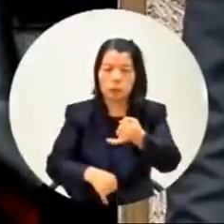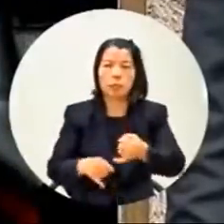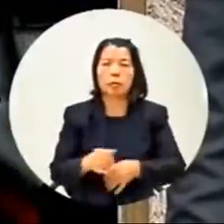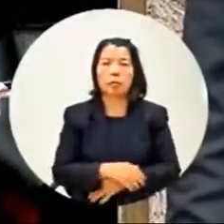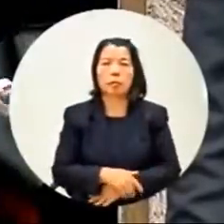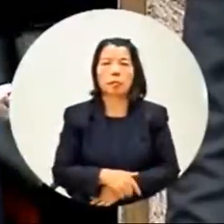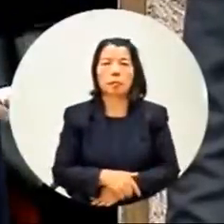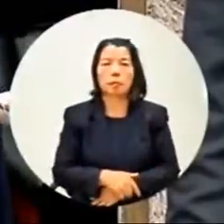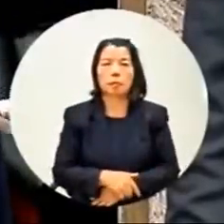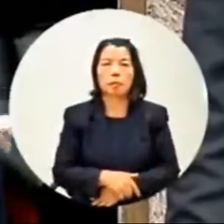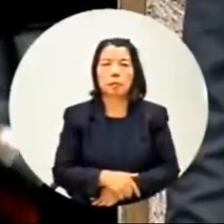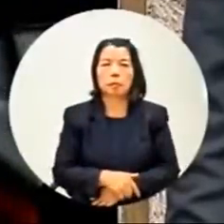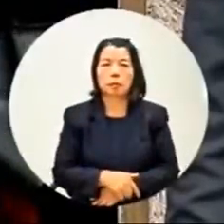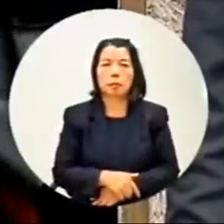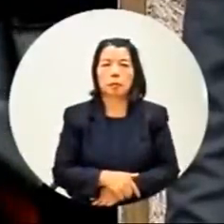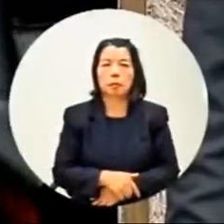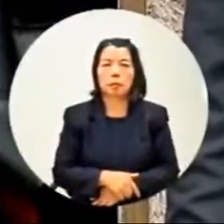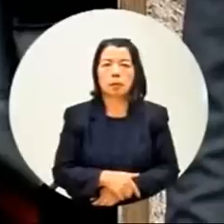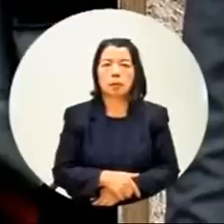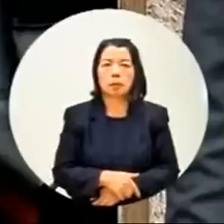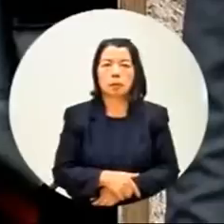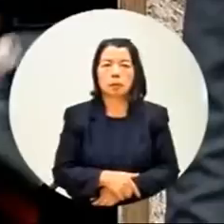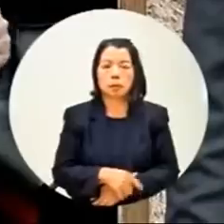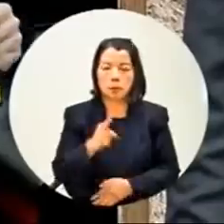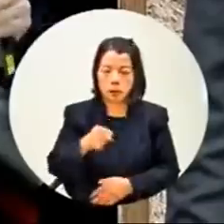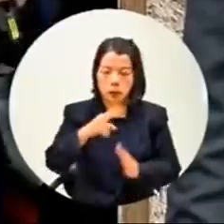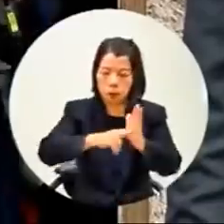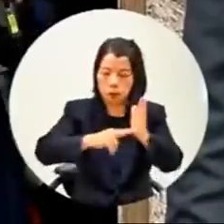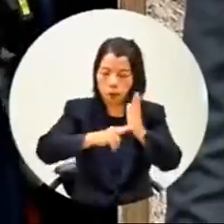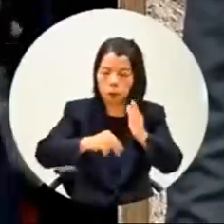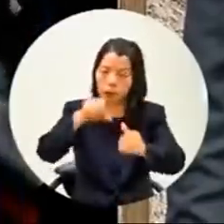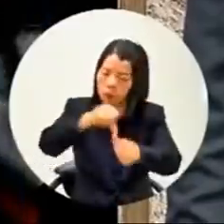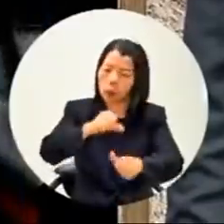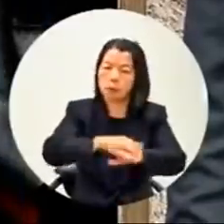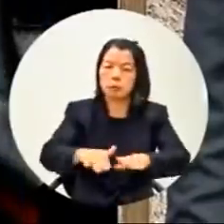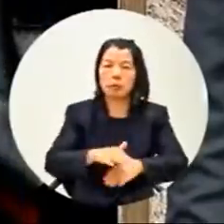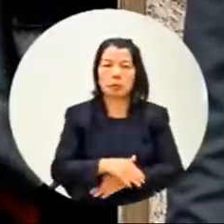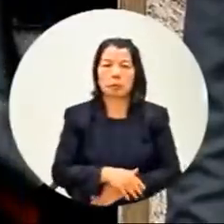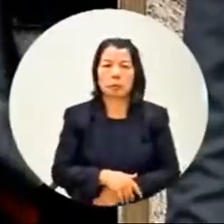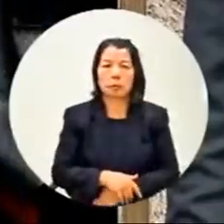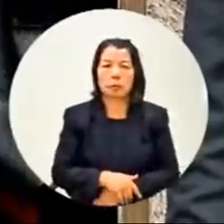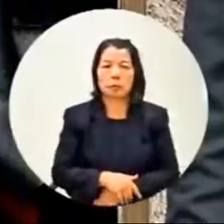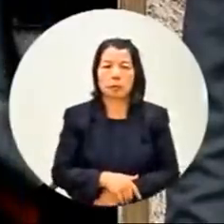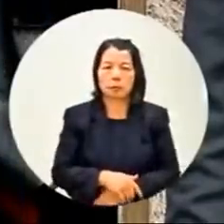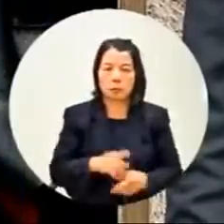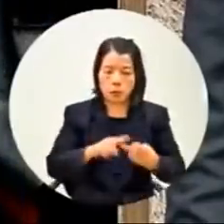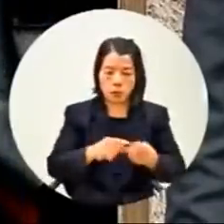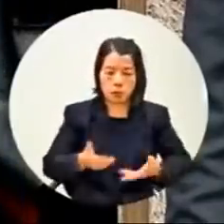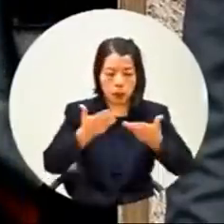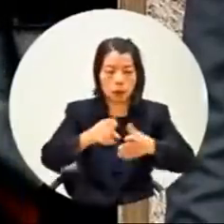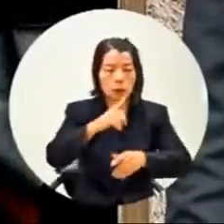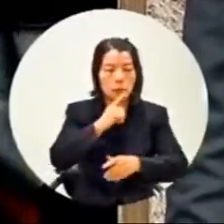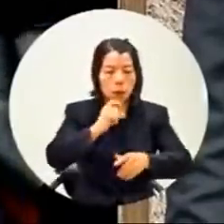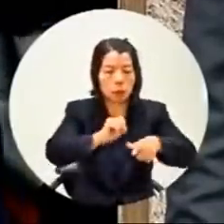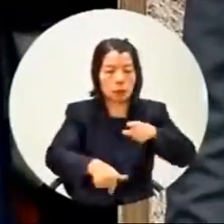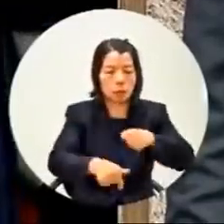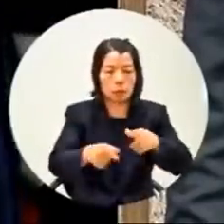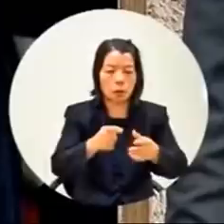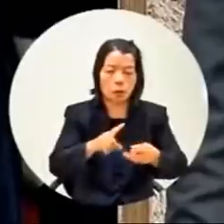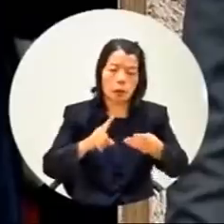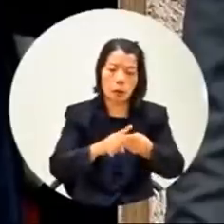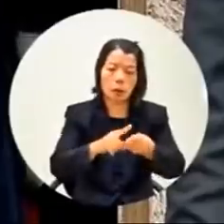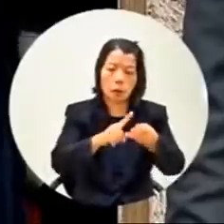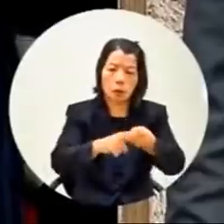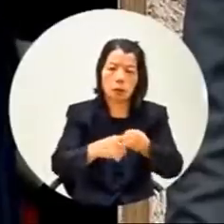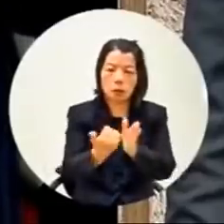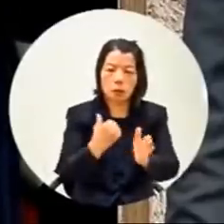好，所以我说，你讲的会不会罚？会罚。第二个，庆富如果因为王端人少了